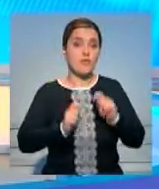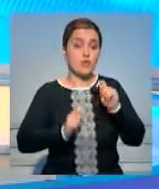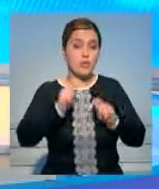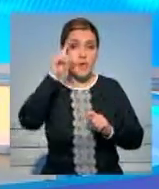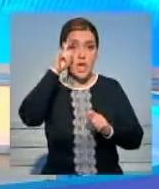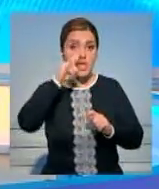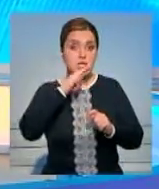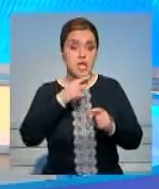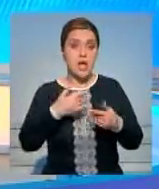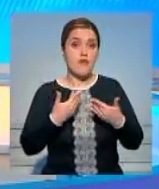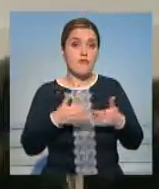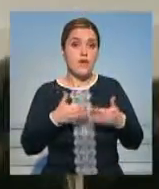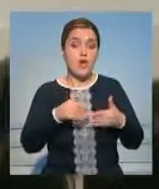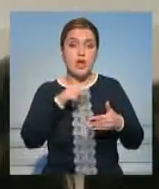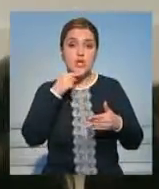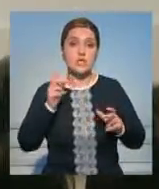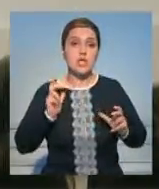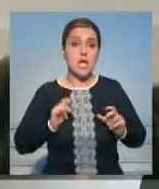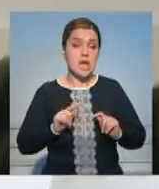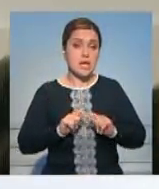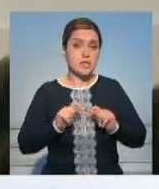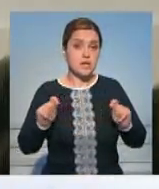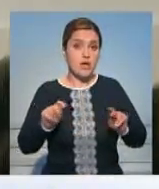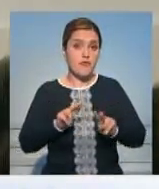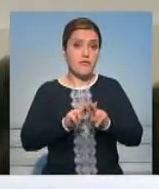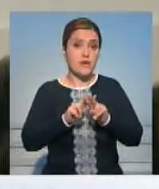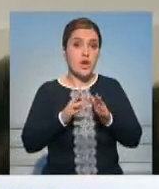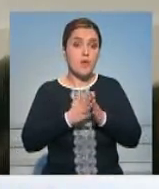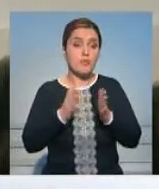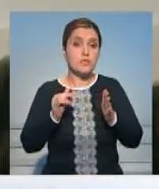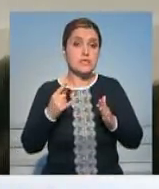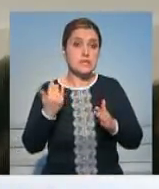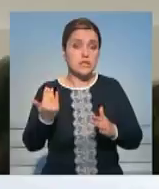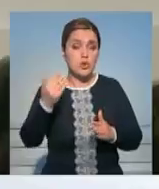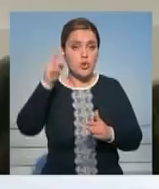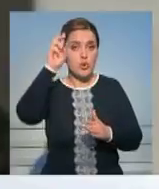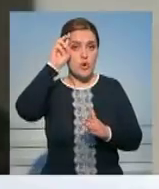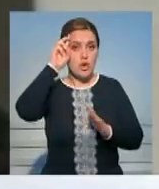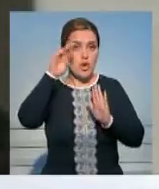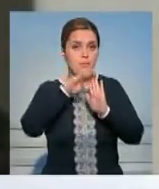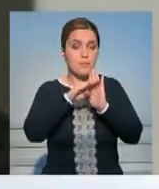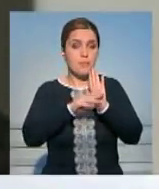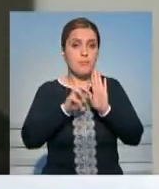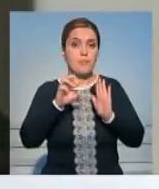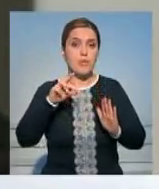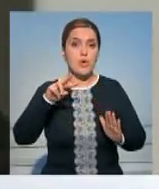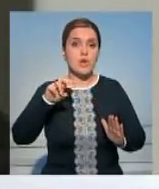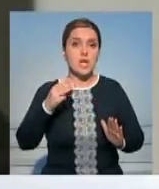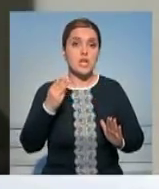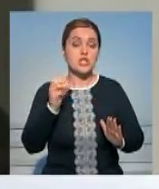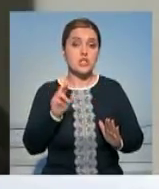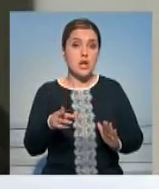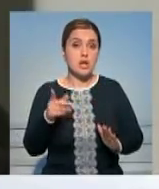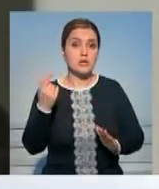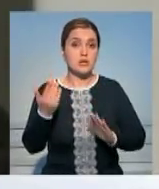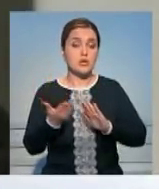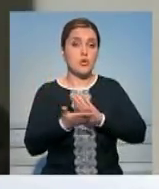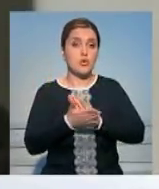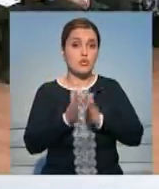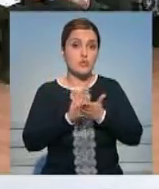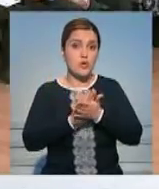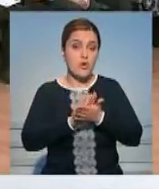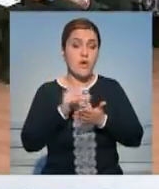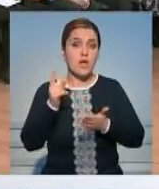выпускников российских вузов, который открылся в Астане, большая часть из них обучается по программе «Болашак». Ее условия обязывают молодых